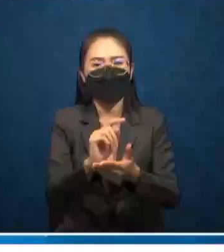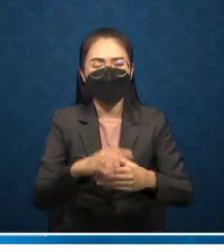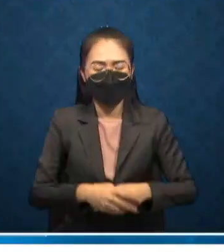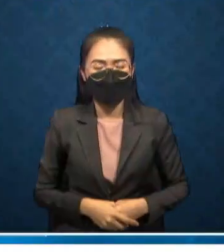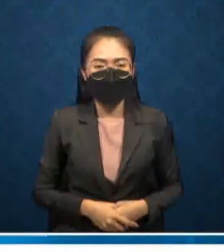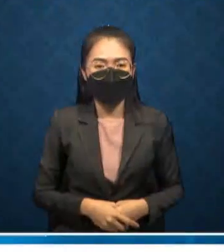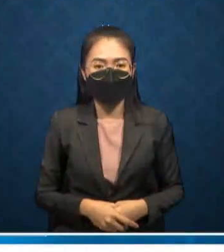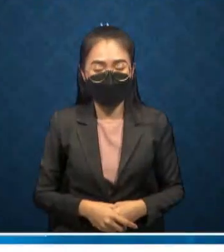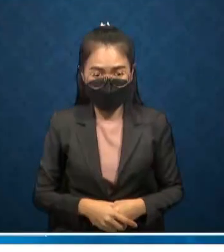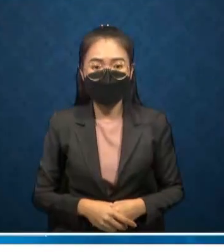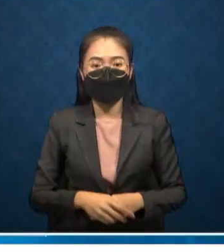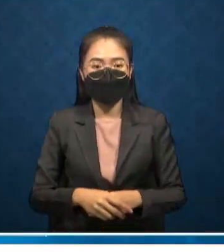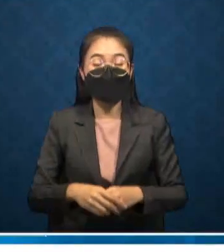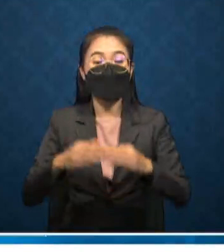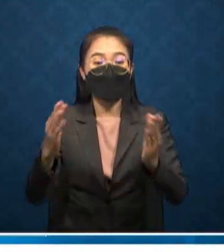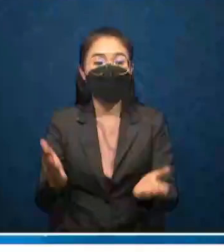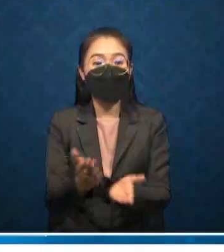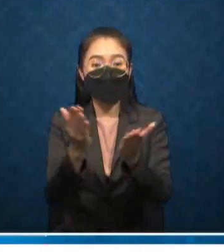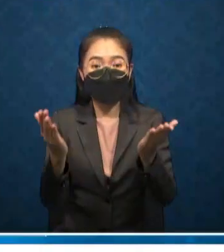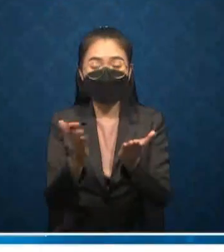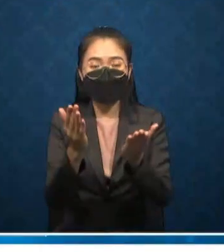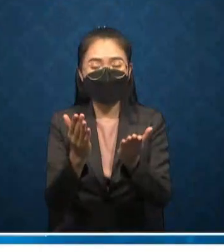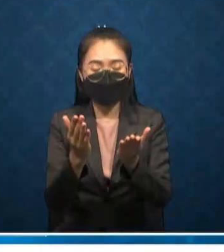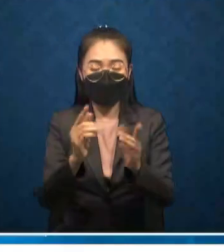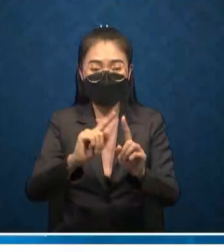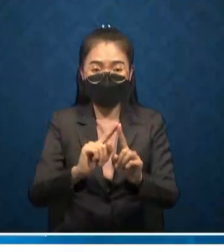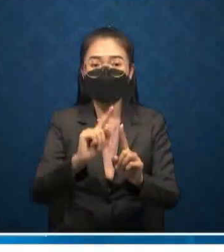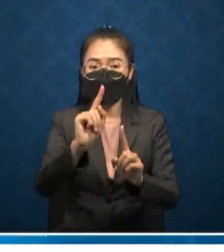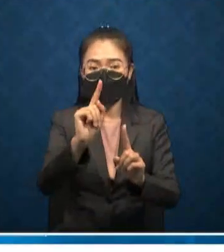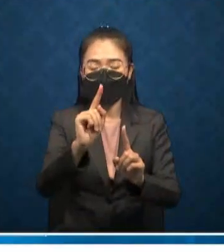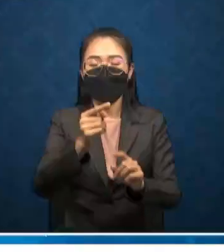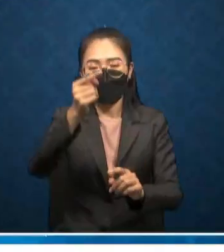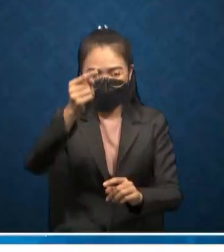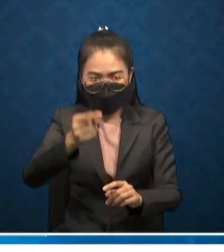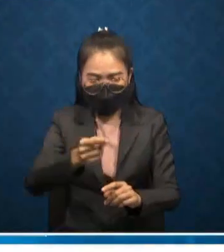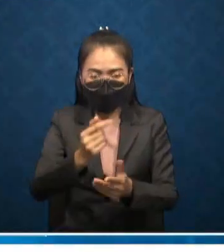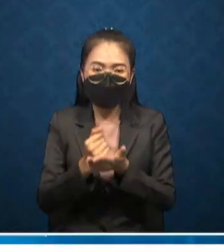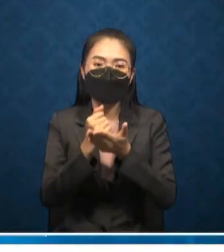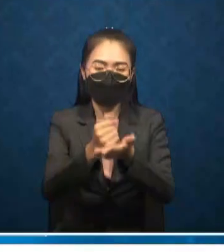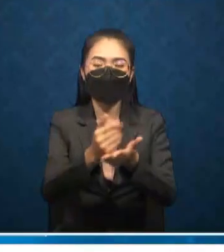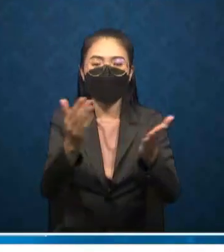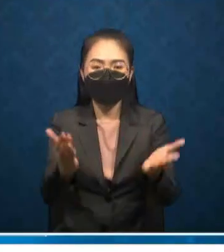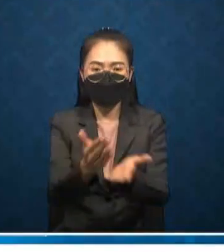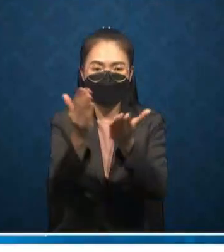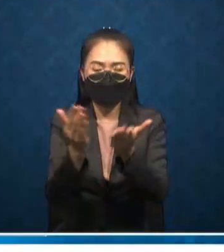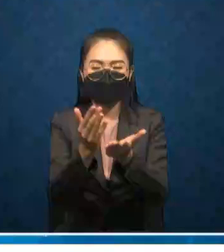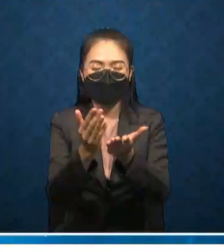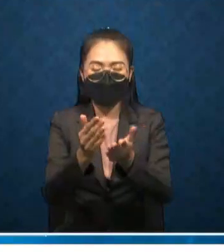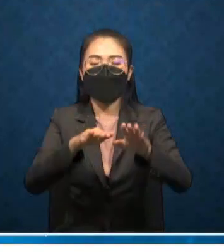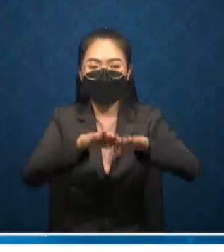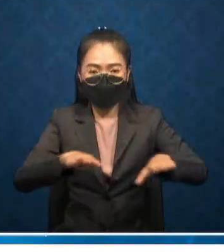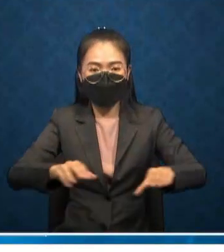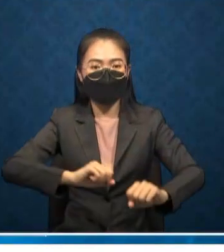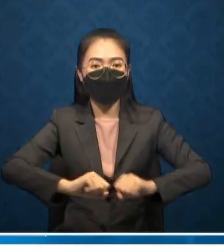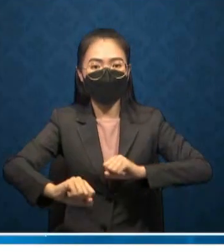การส่งเสริมที่ดีที่สุดนะคะอันที่ 1ก็คือต้องส่งเสริมพื้นที่การเรียนรู้ของเด็ก